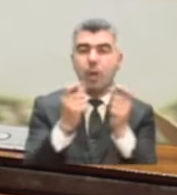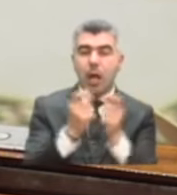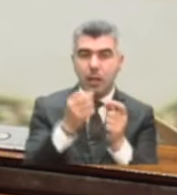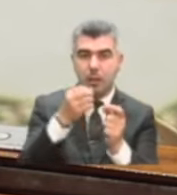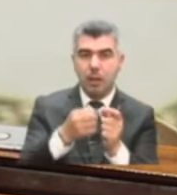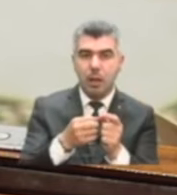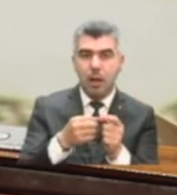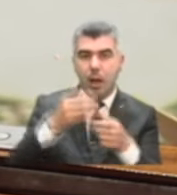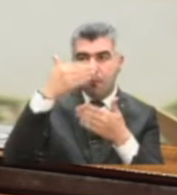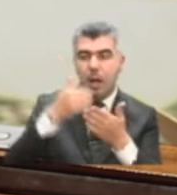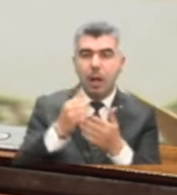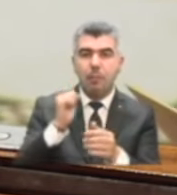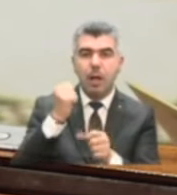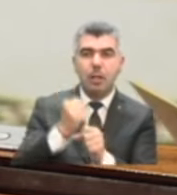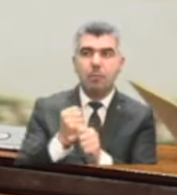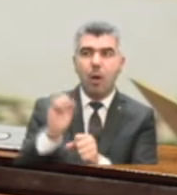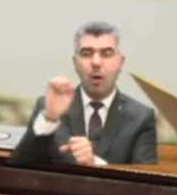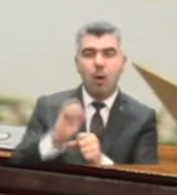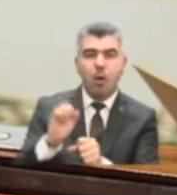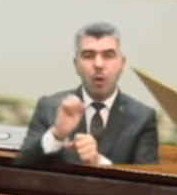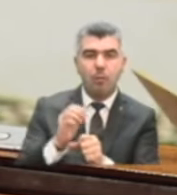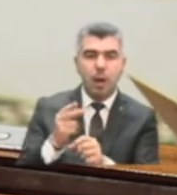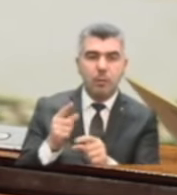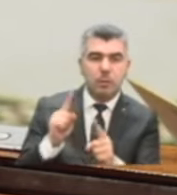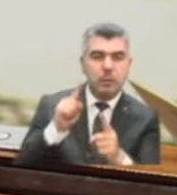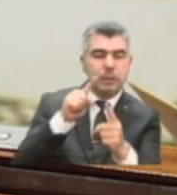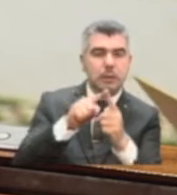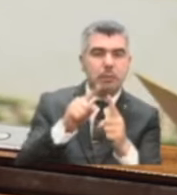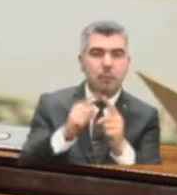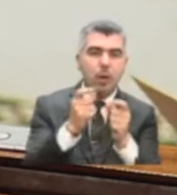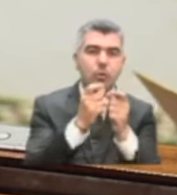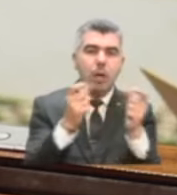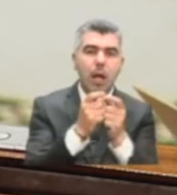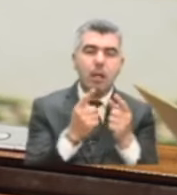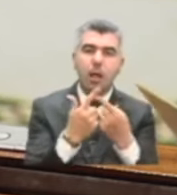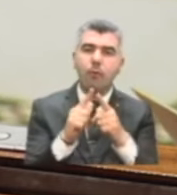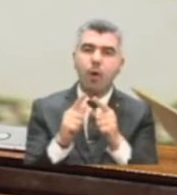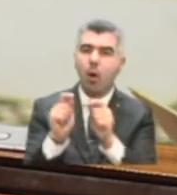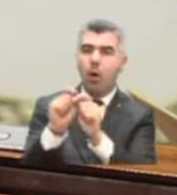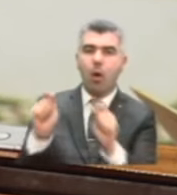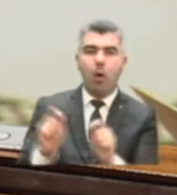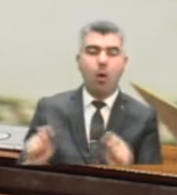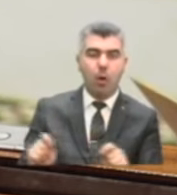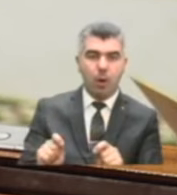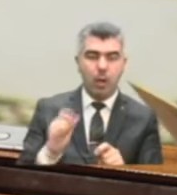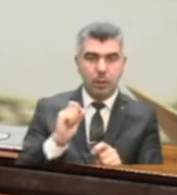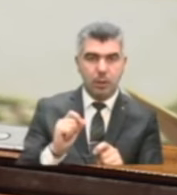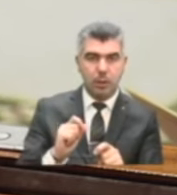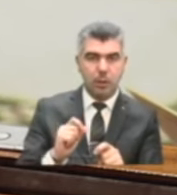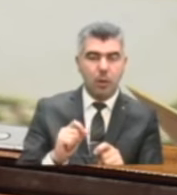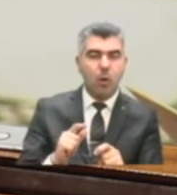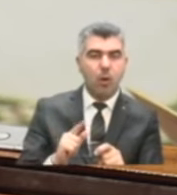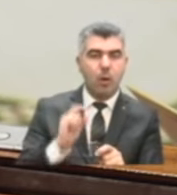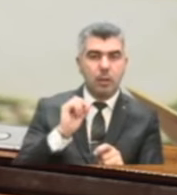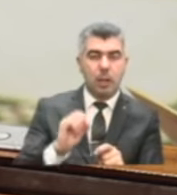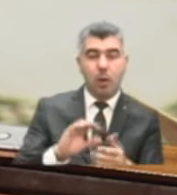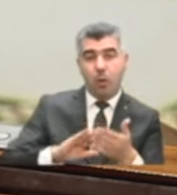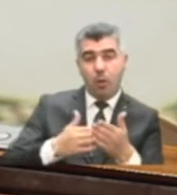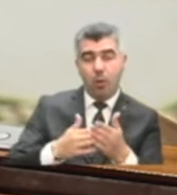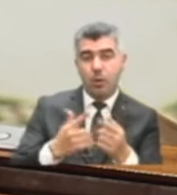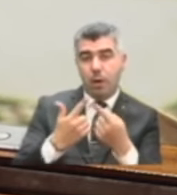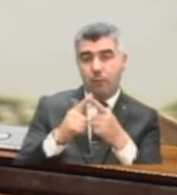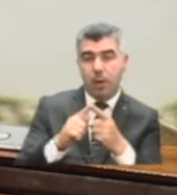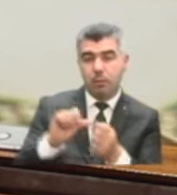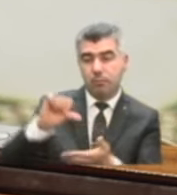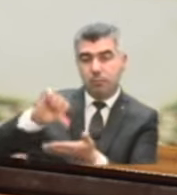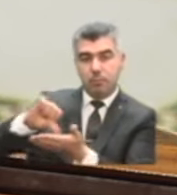المواطن المغربي المقيم بالخارج الولوج إلى خطوط مباشرة مع الشركات الدولية للبلدان المعنية، وكذا الخطوط الغير مباشرة عبر المراكز